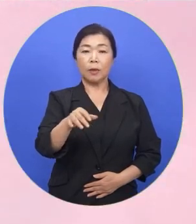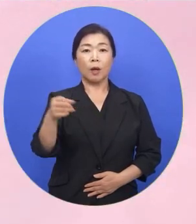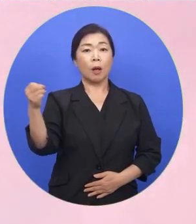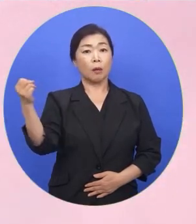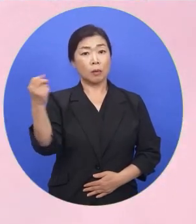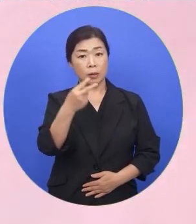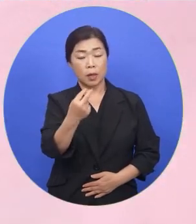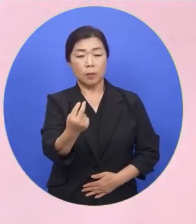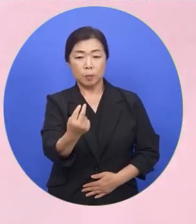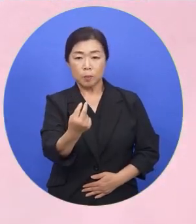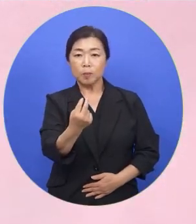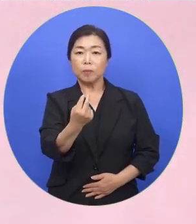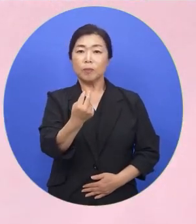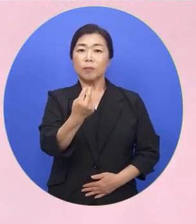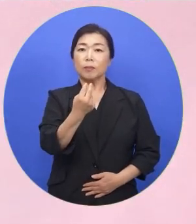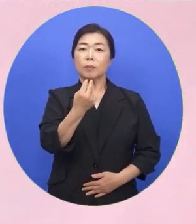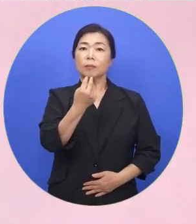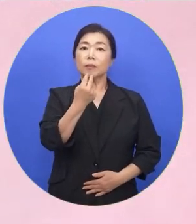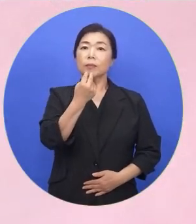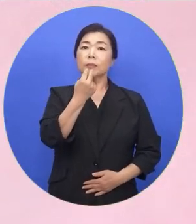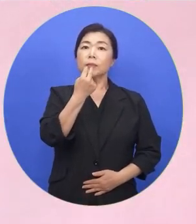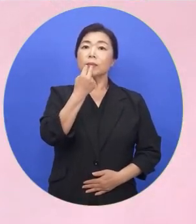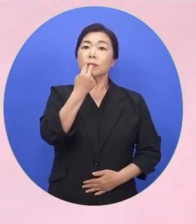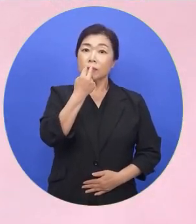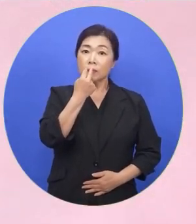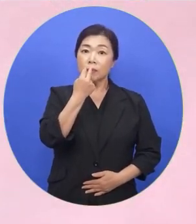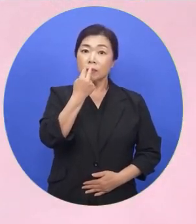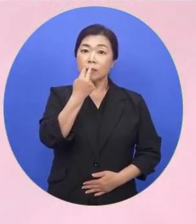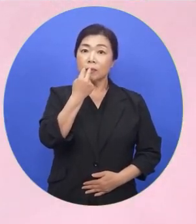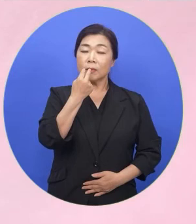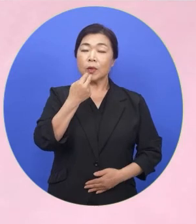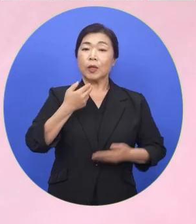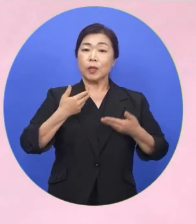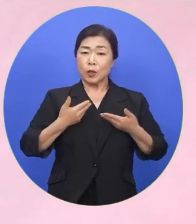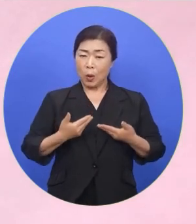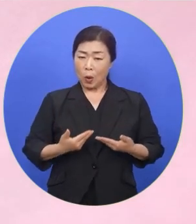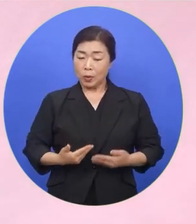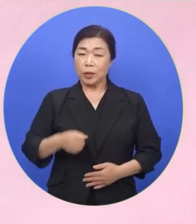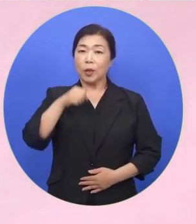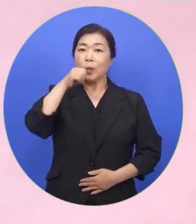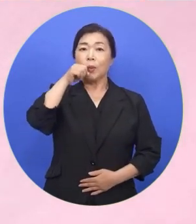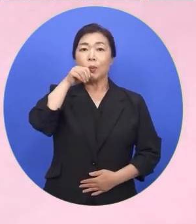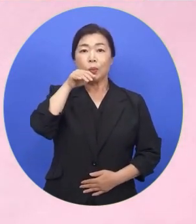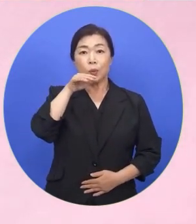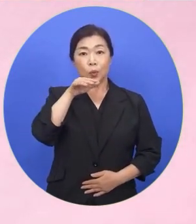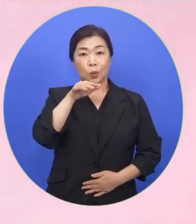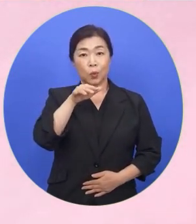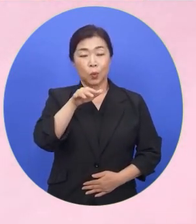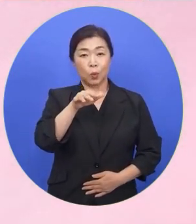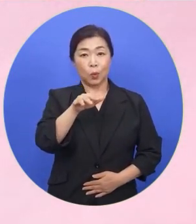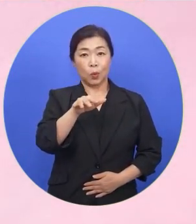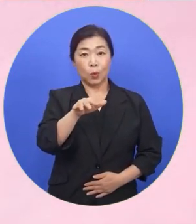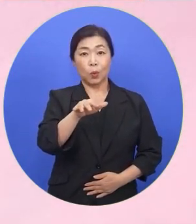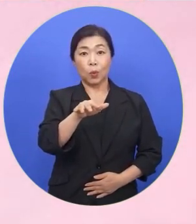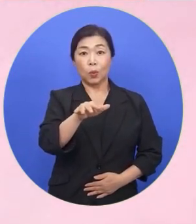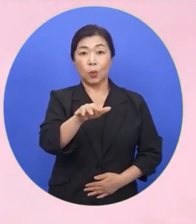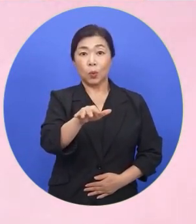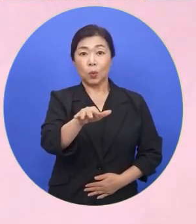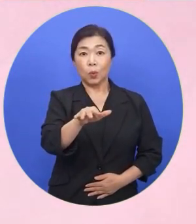다시 천천히 코로 숨을 들이쉬고 천천히 입으로 숨을